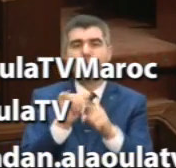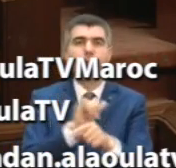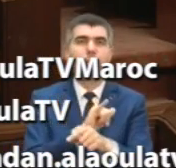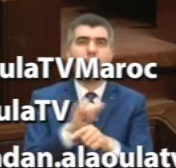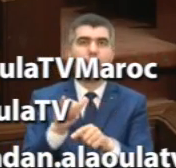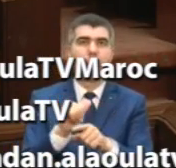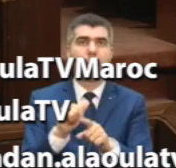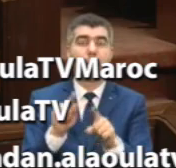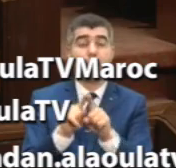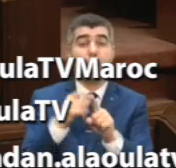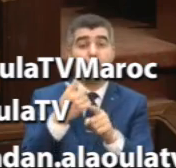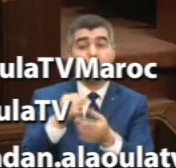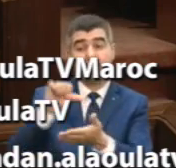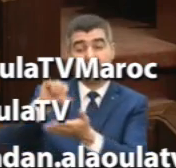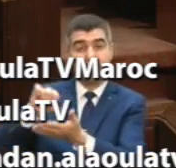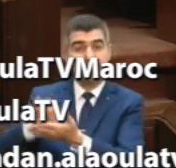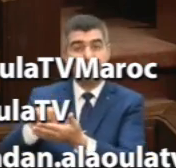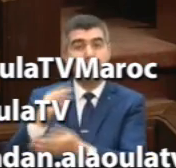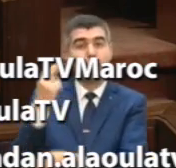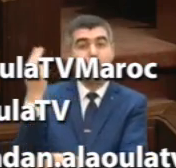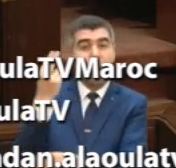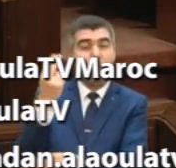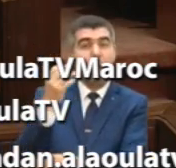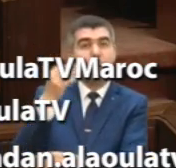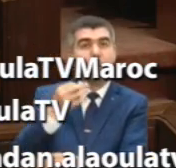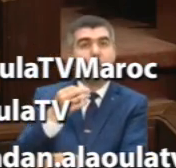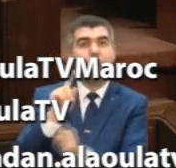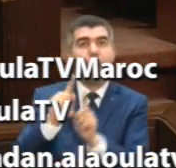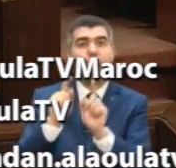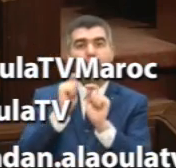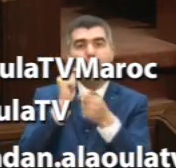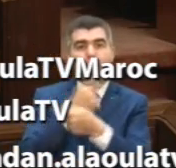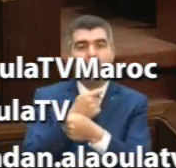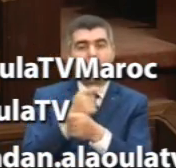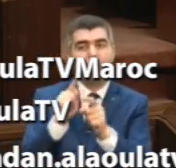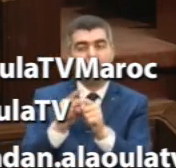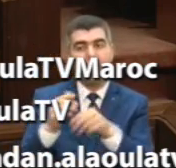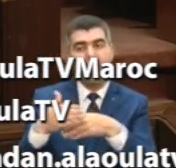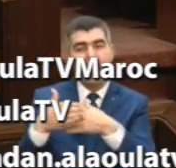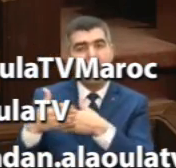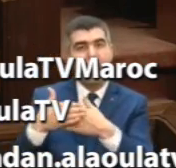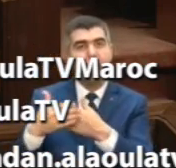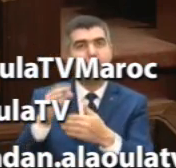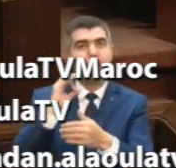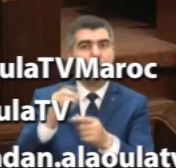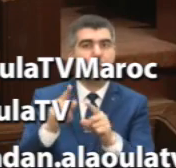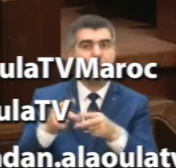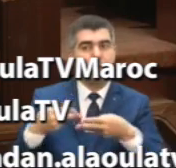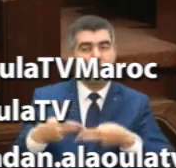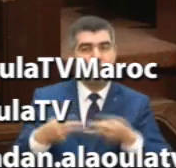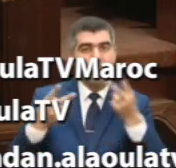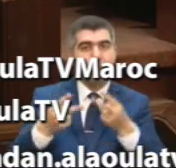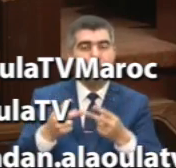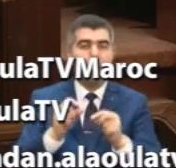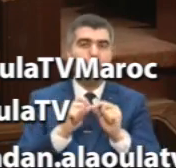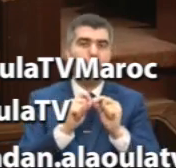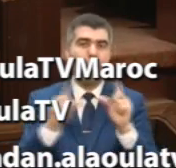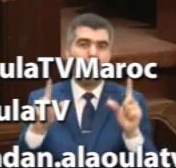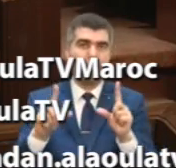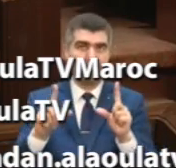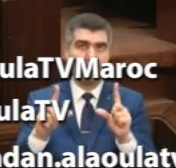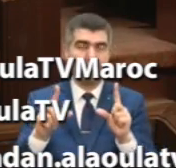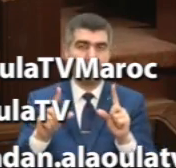بغينا غير ملحقات جامعية. اليوم الساكنة إقليم قاسيف تتنتظى جوابكم بشكل صحيح سيد الوزير